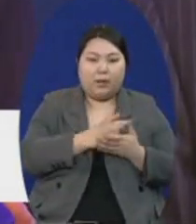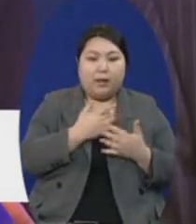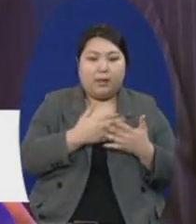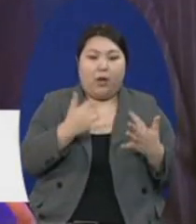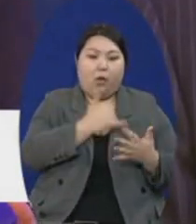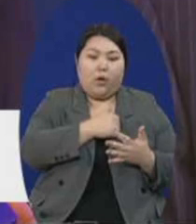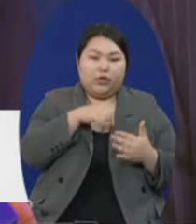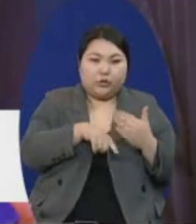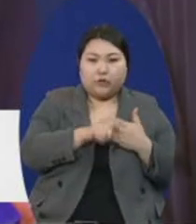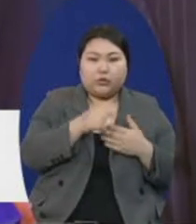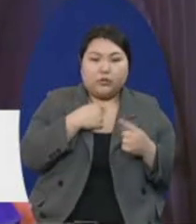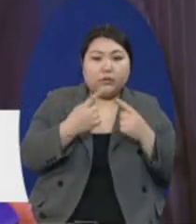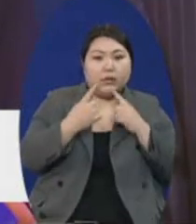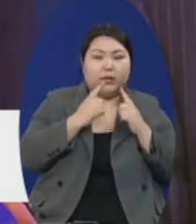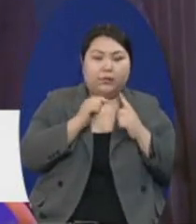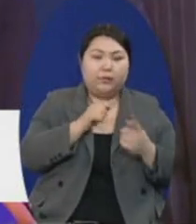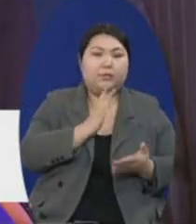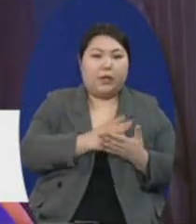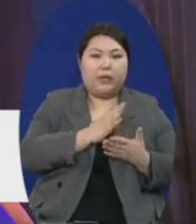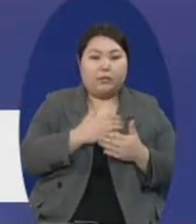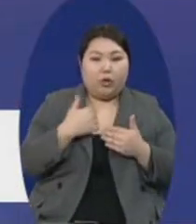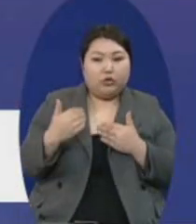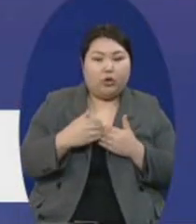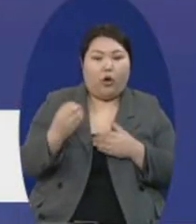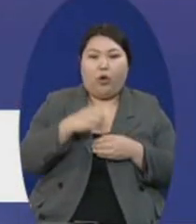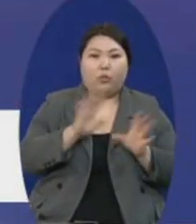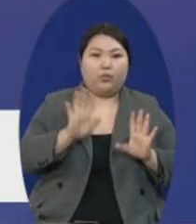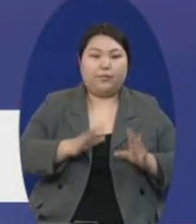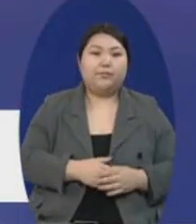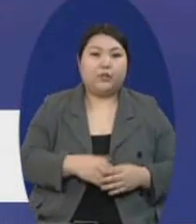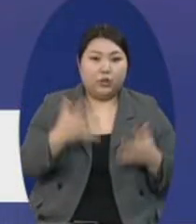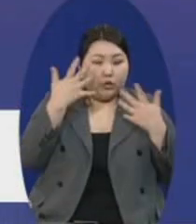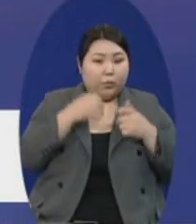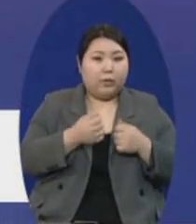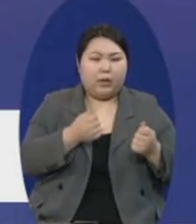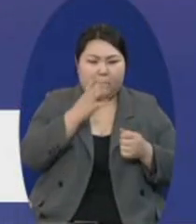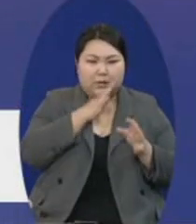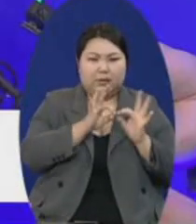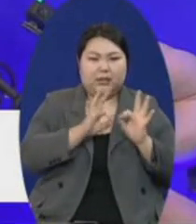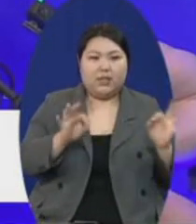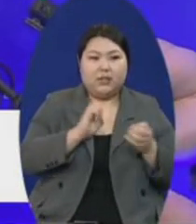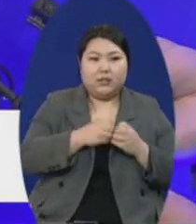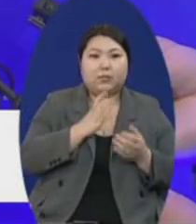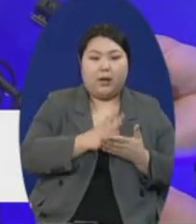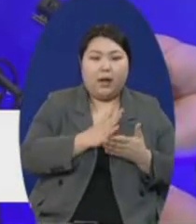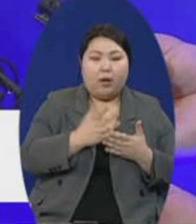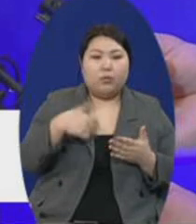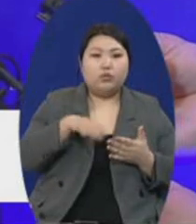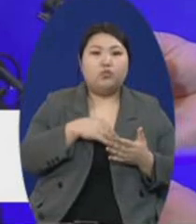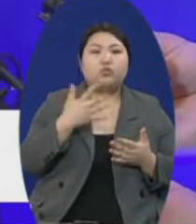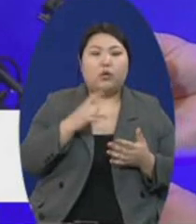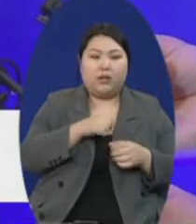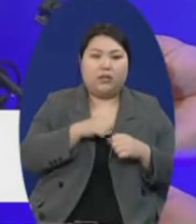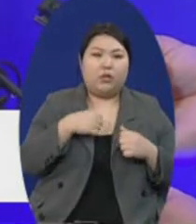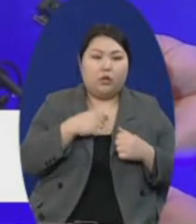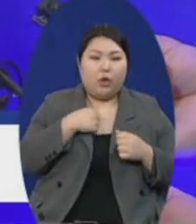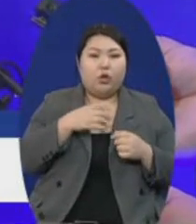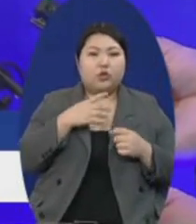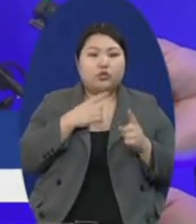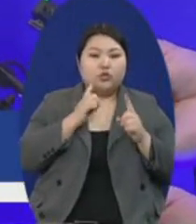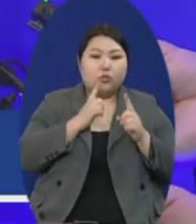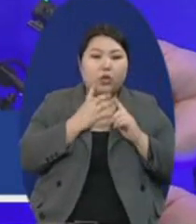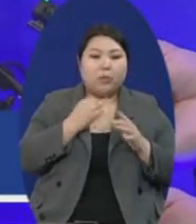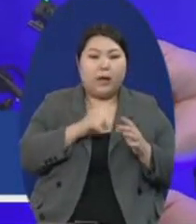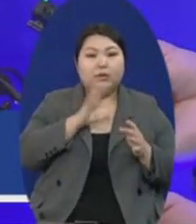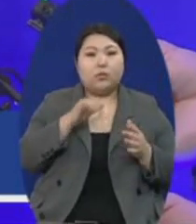дор хэлэлцэж байгаа үйл бол өндөнгөө согтооруулах. Зохион байгуулагч бол маш нарийн хийсэн байгаа. Бид зүгээр иргэдээсээ зөвлөлдөж ийм асуулт